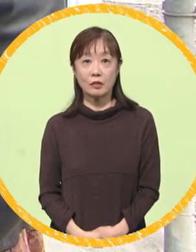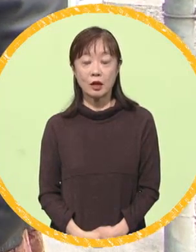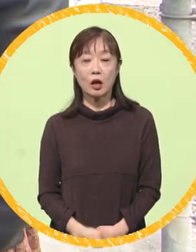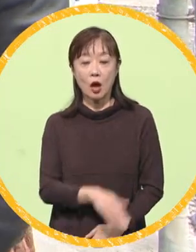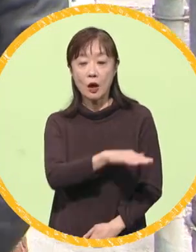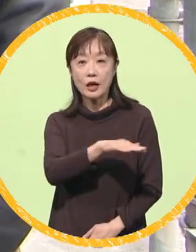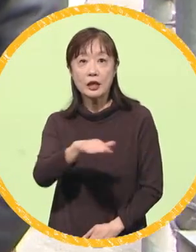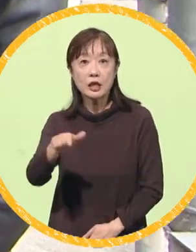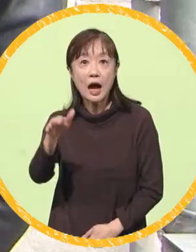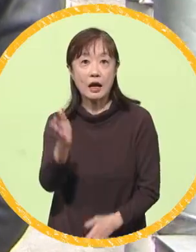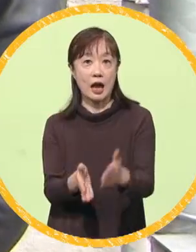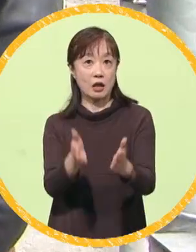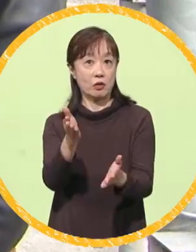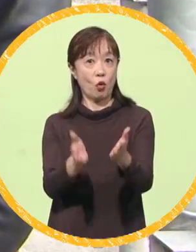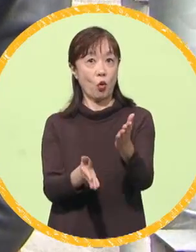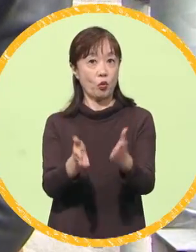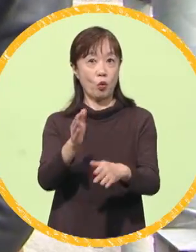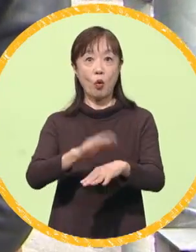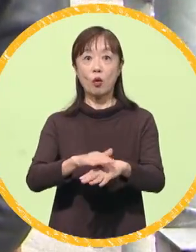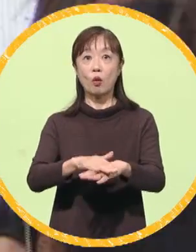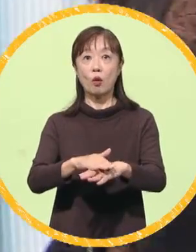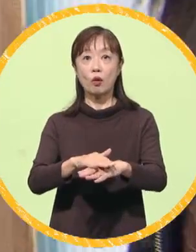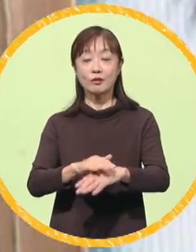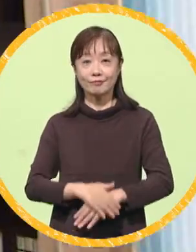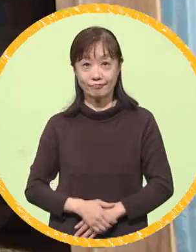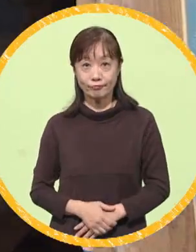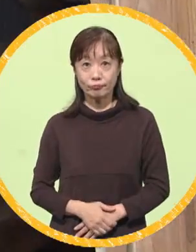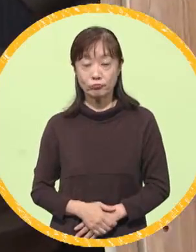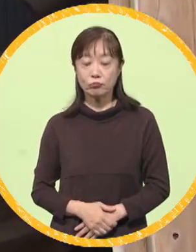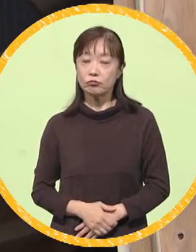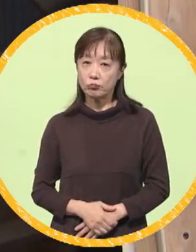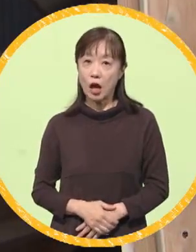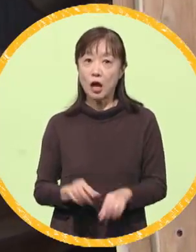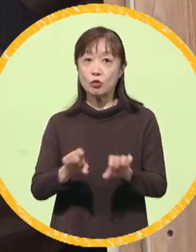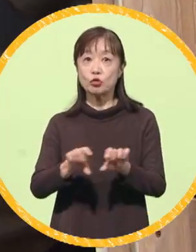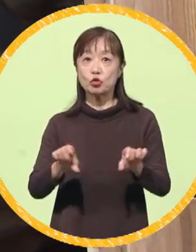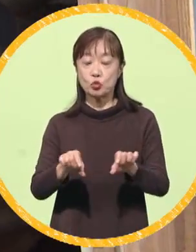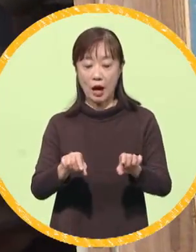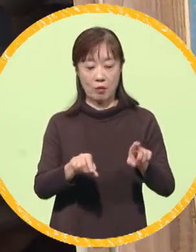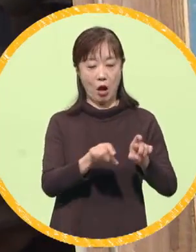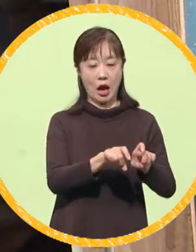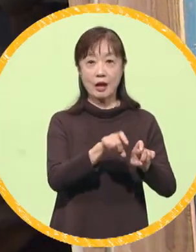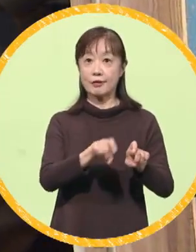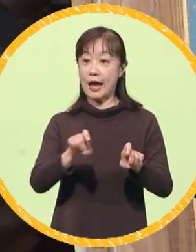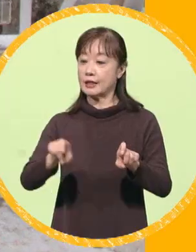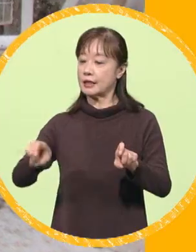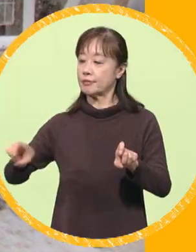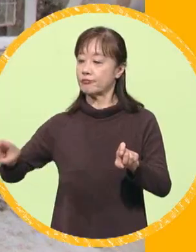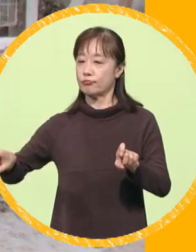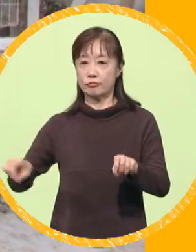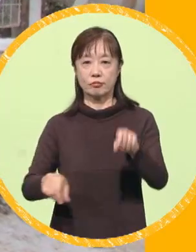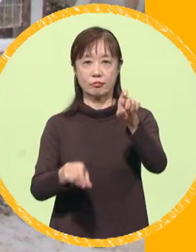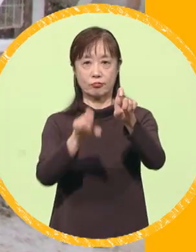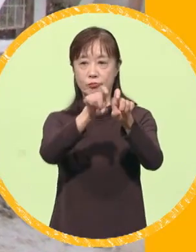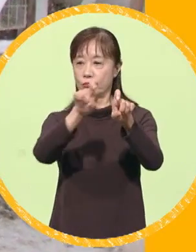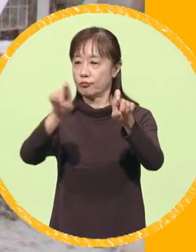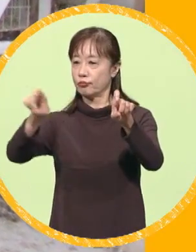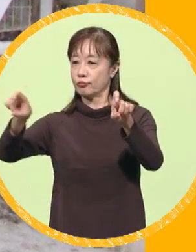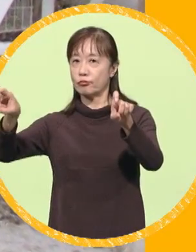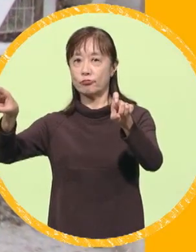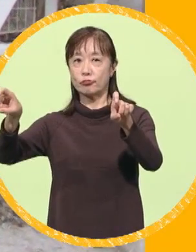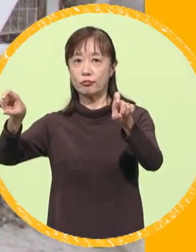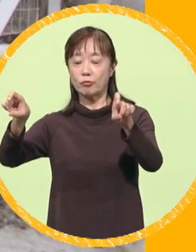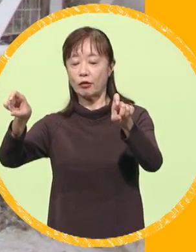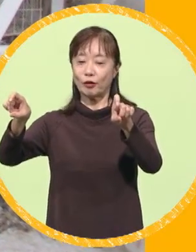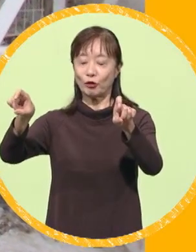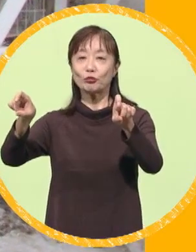平飼いという飼い方。 平飼い、 はい、あの一般的にはこう狭いところにケージ飼いといって、こうマンションみたいに入